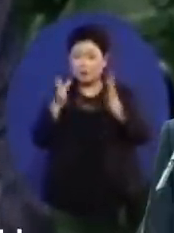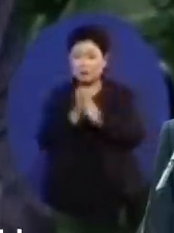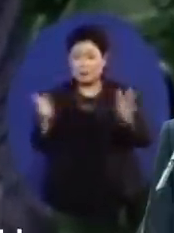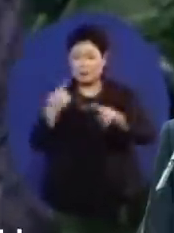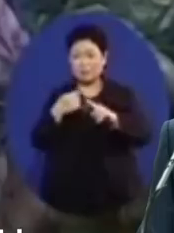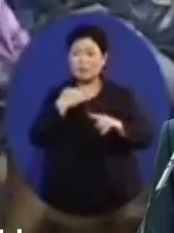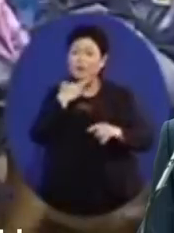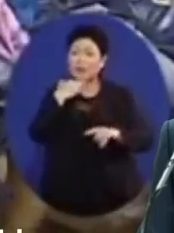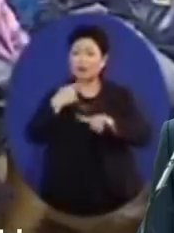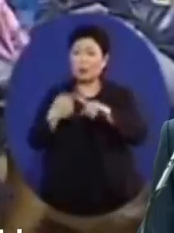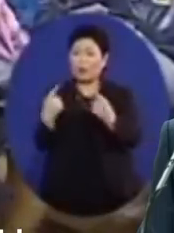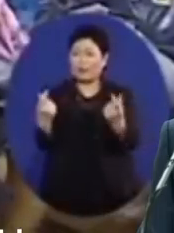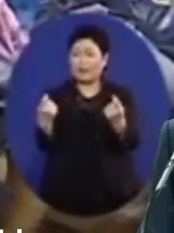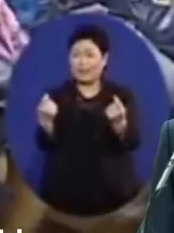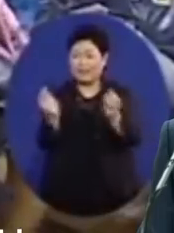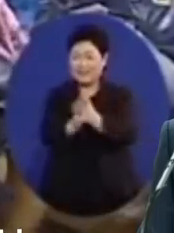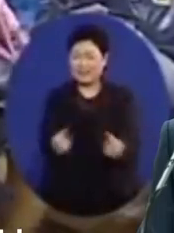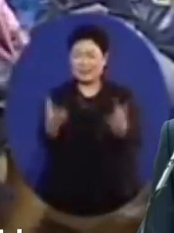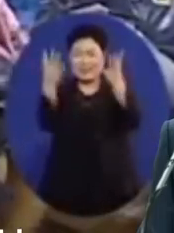할렐루야.